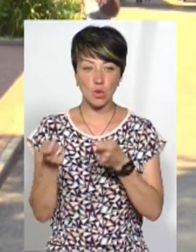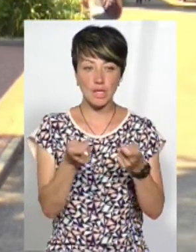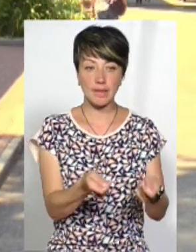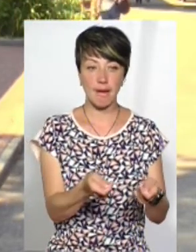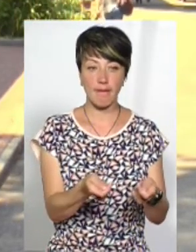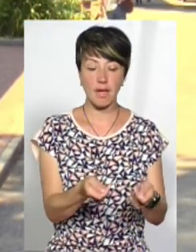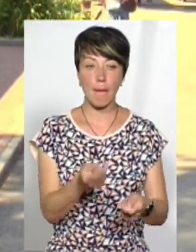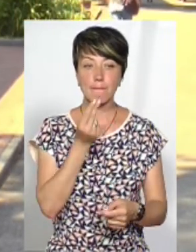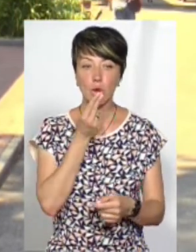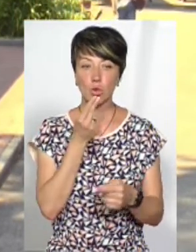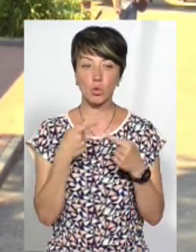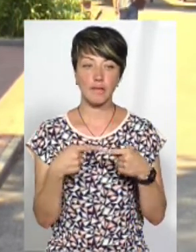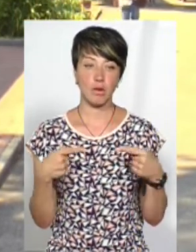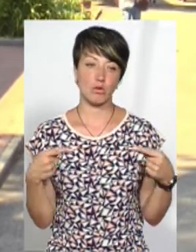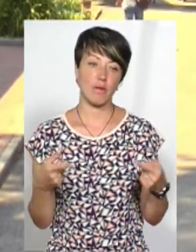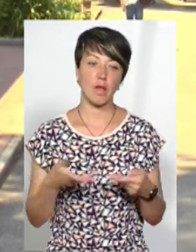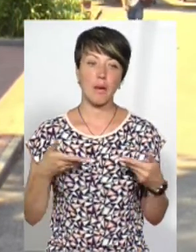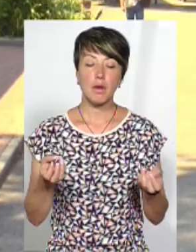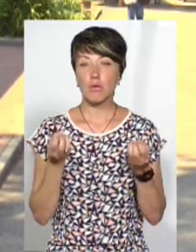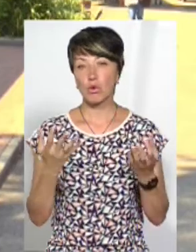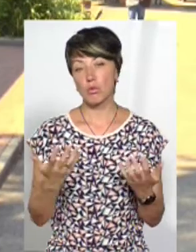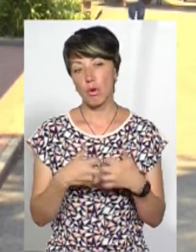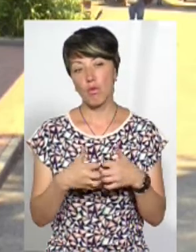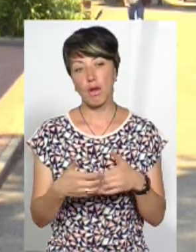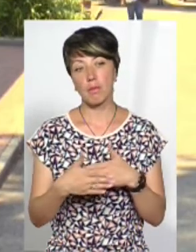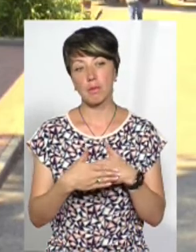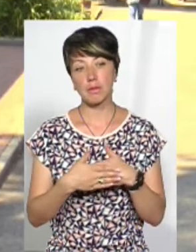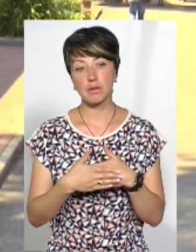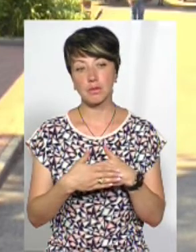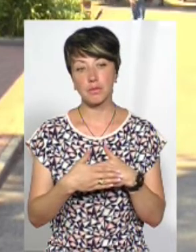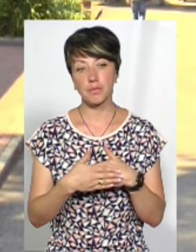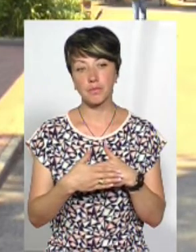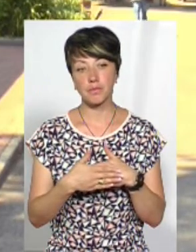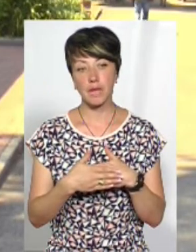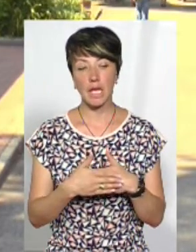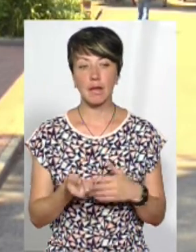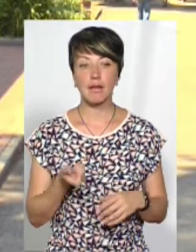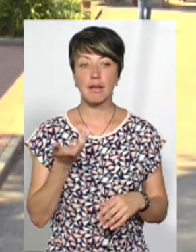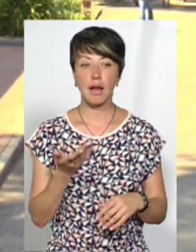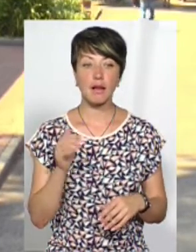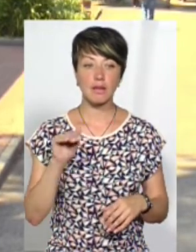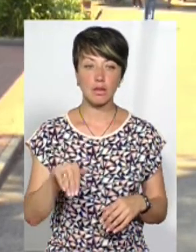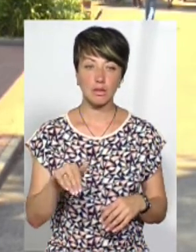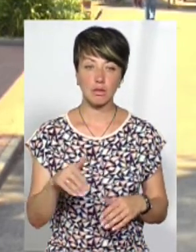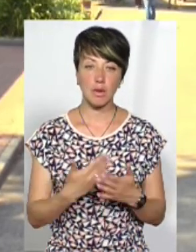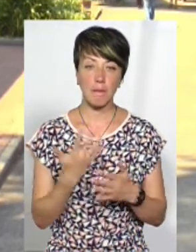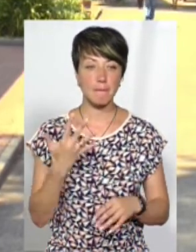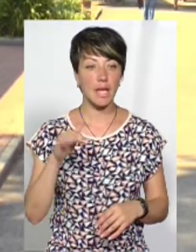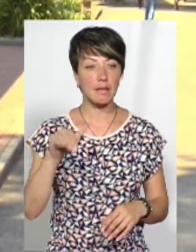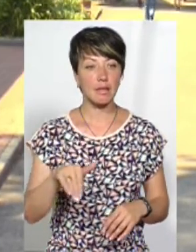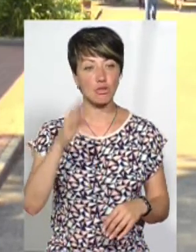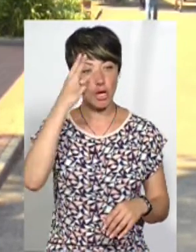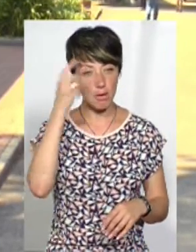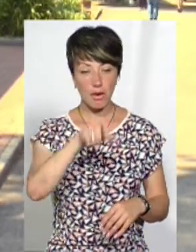харчування. Ми просто порахували, що приблизно біля декількох тисяч, 5 тисяч хмельничан